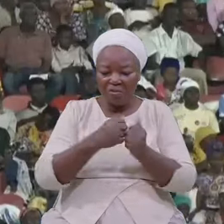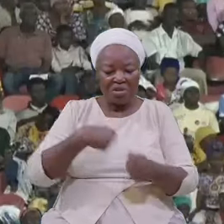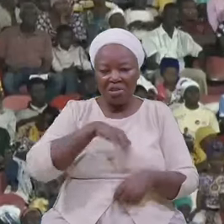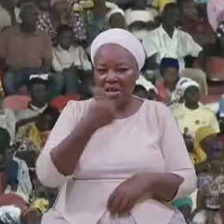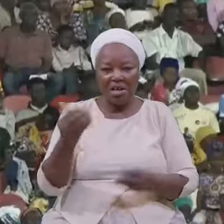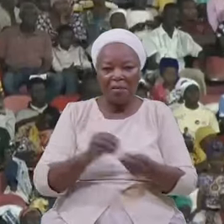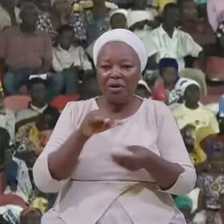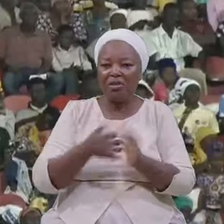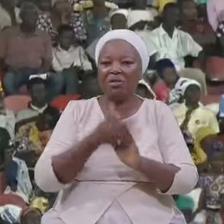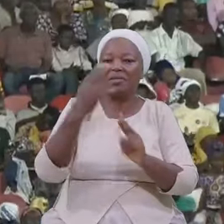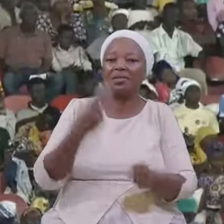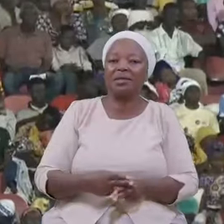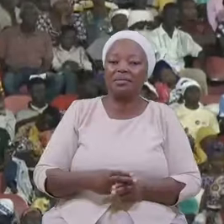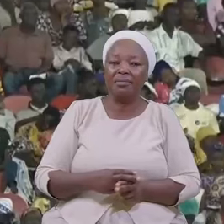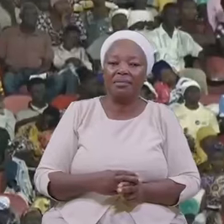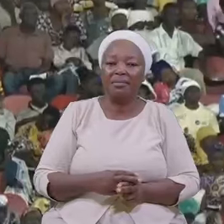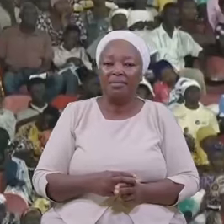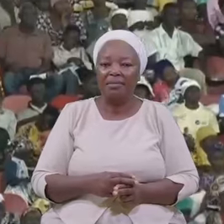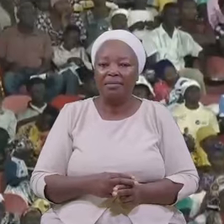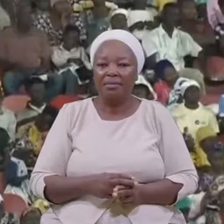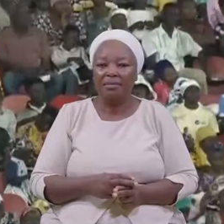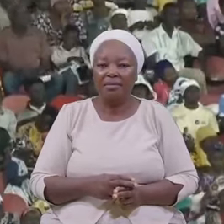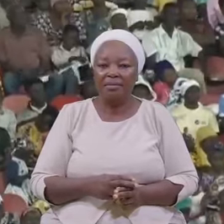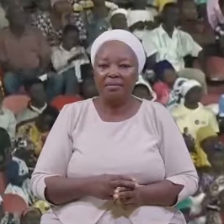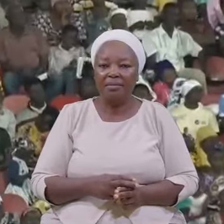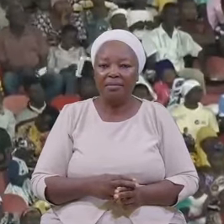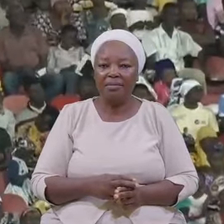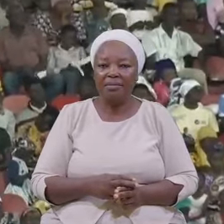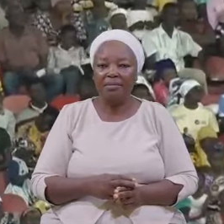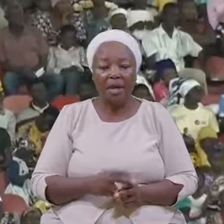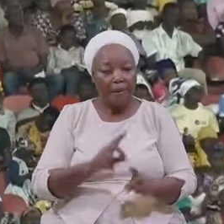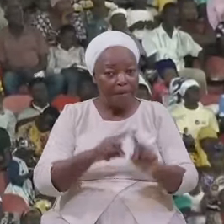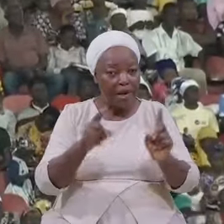Mon doute, mon ancienne habitude ne vont plus vivre avec toi.